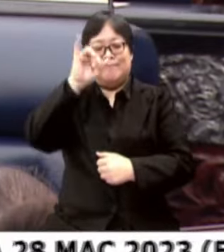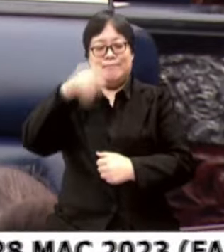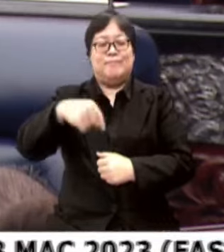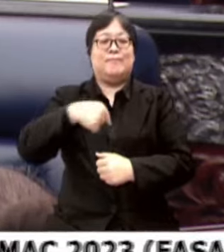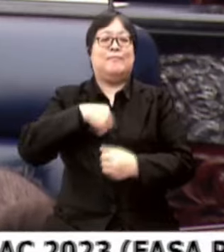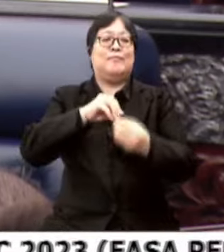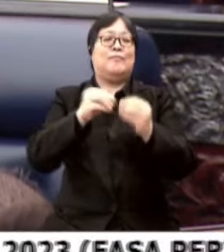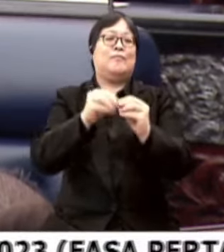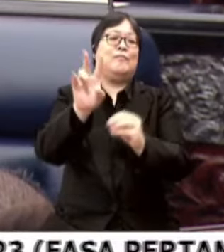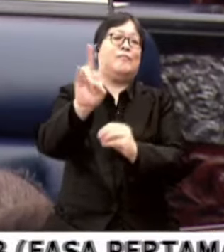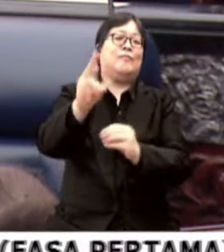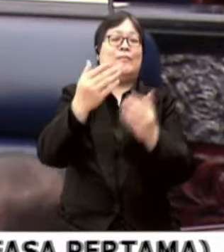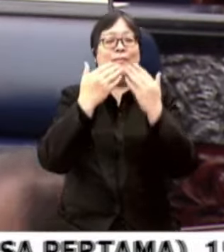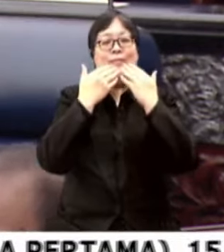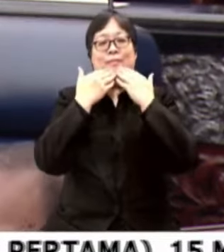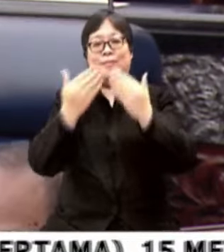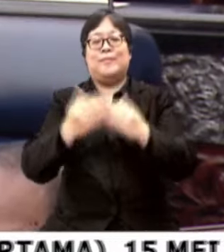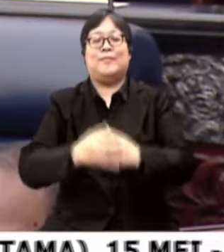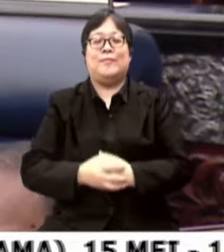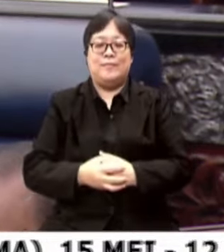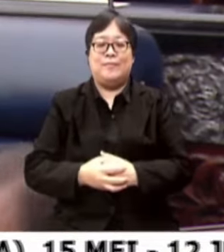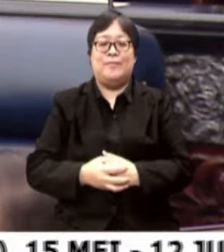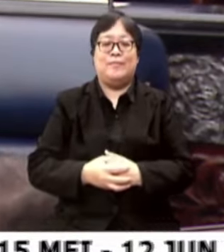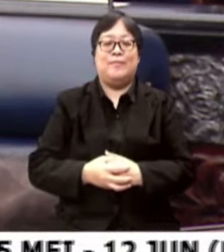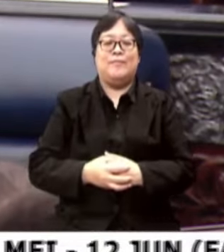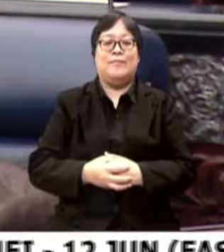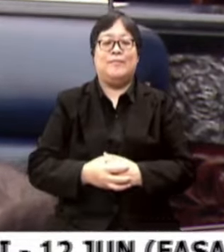saya nomor 7 terima kasih